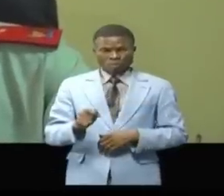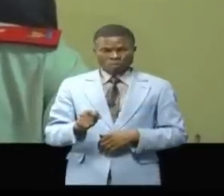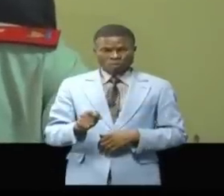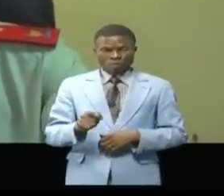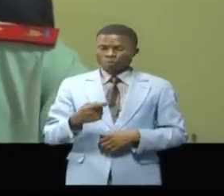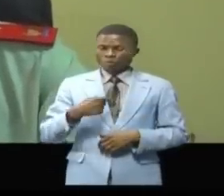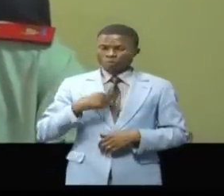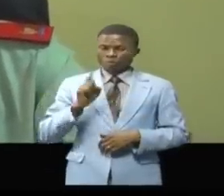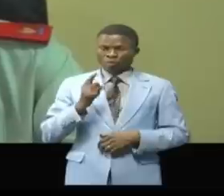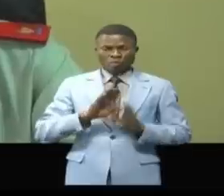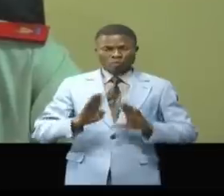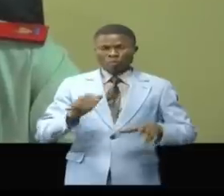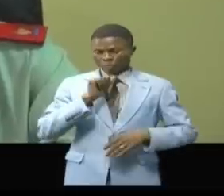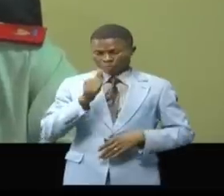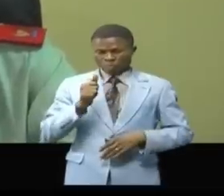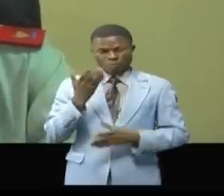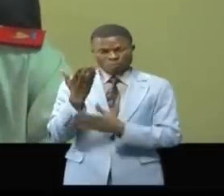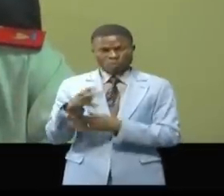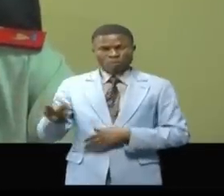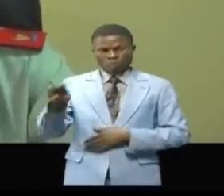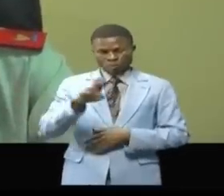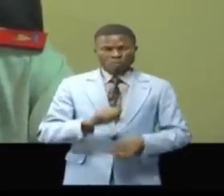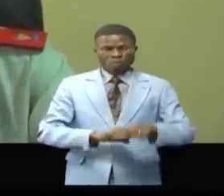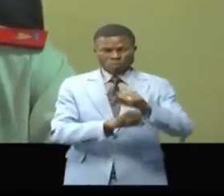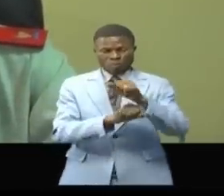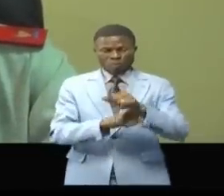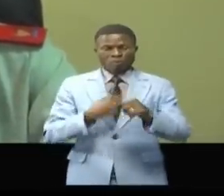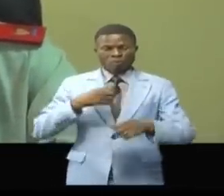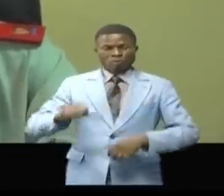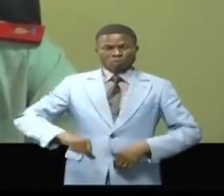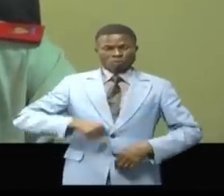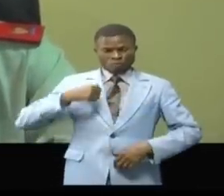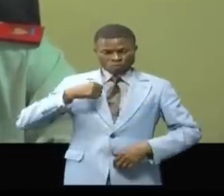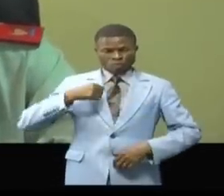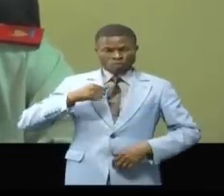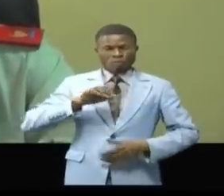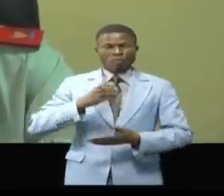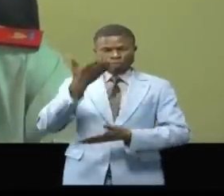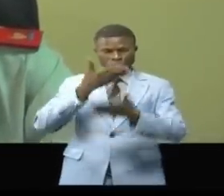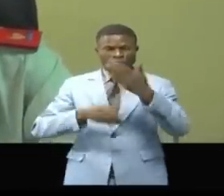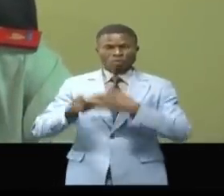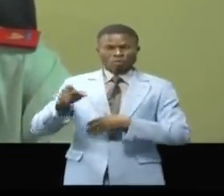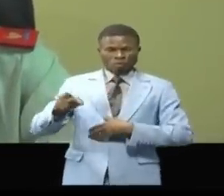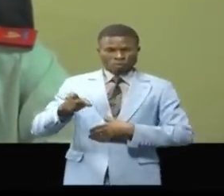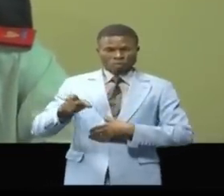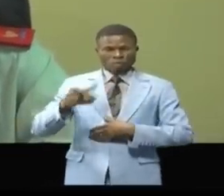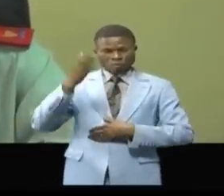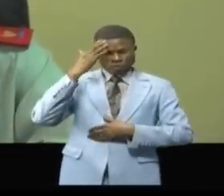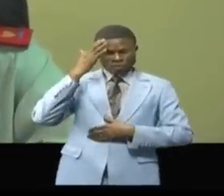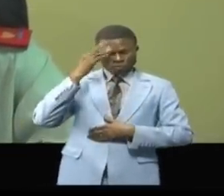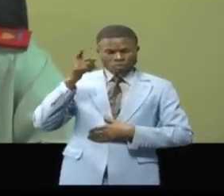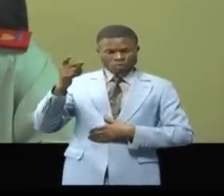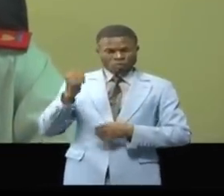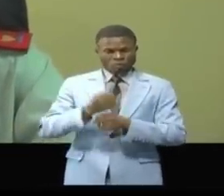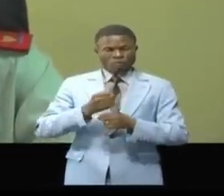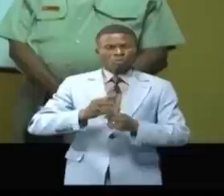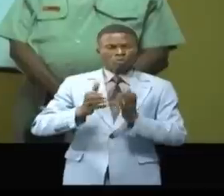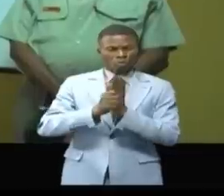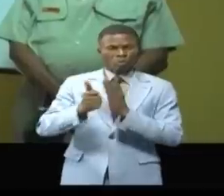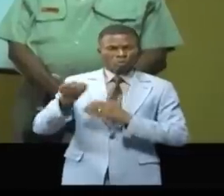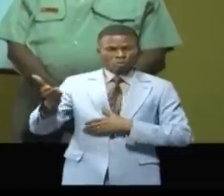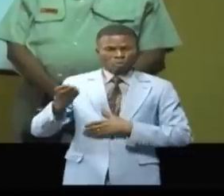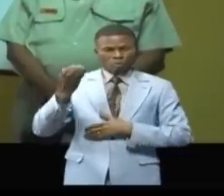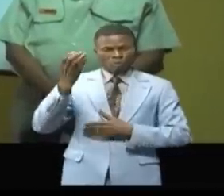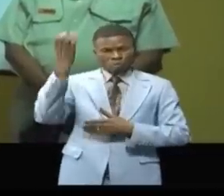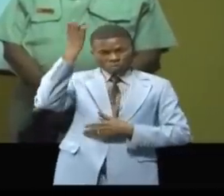améliorer. Donc, c'est une fierté pour moi de le remplacer, le connaissant comme étant un officier. Le